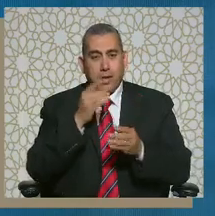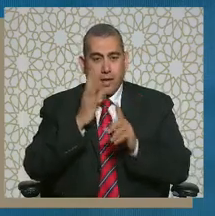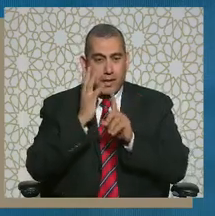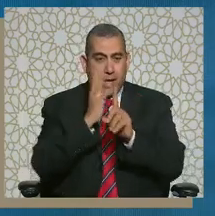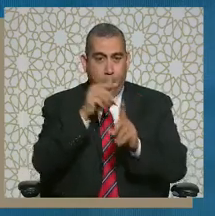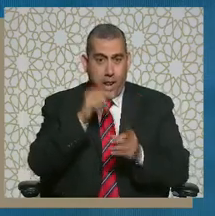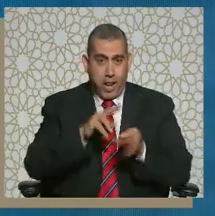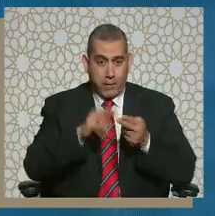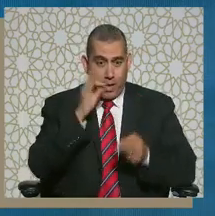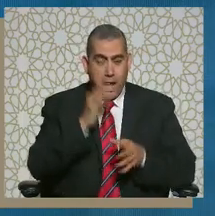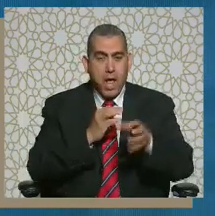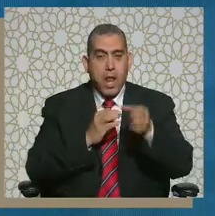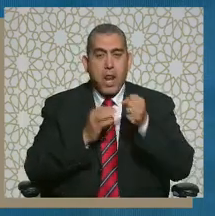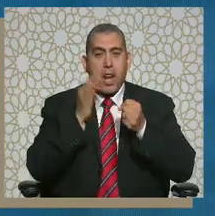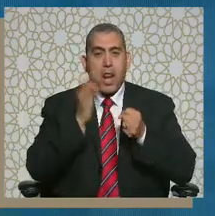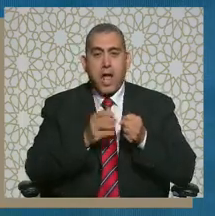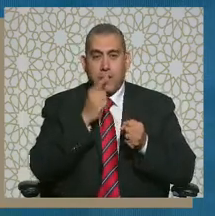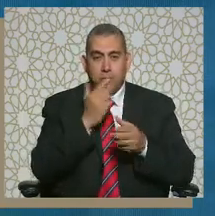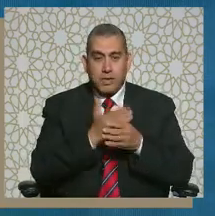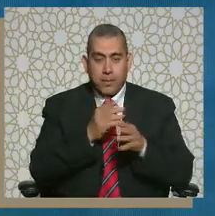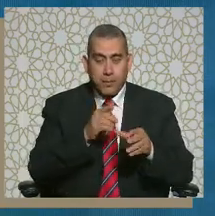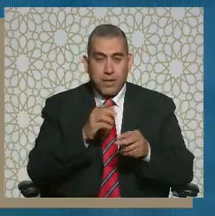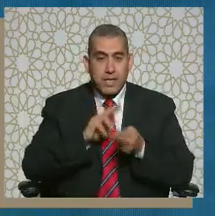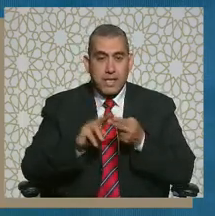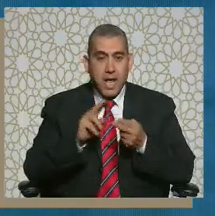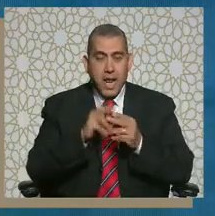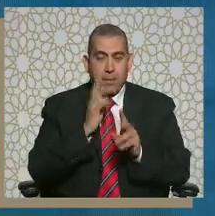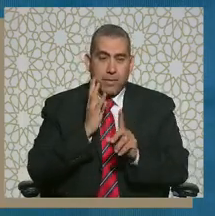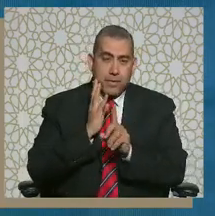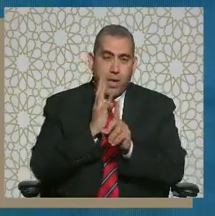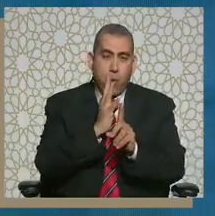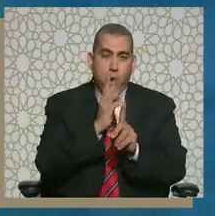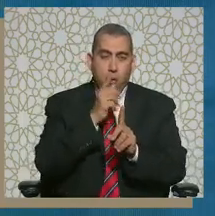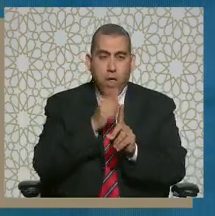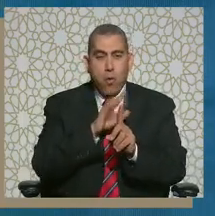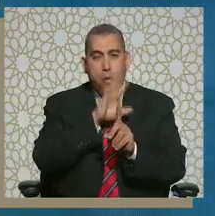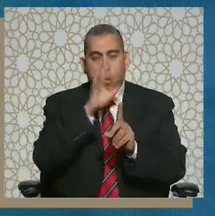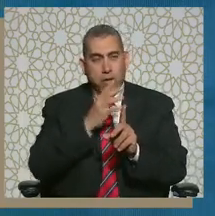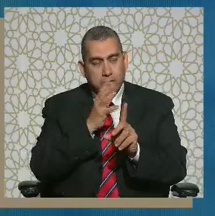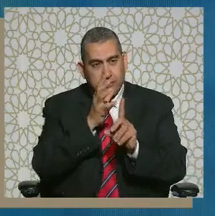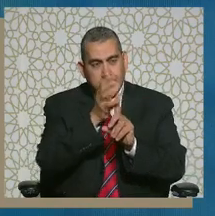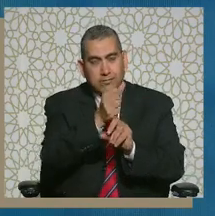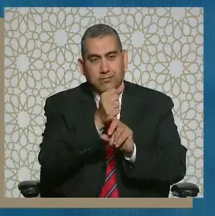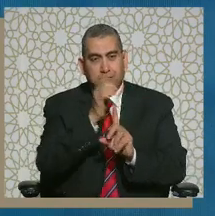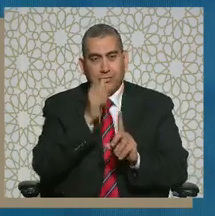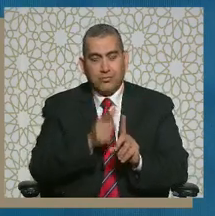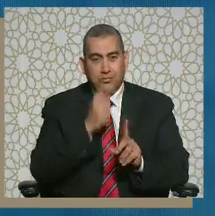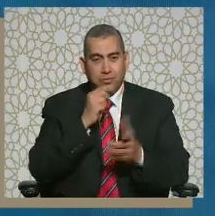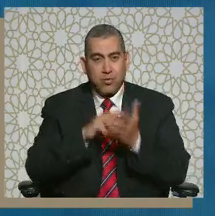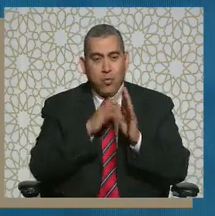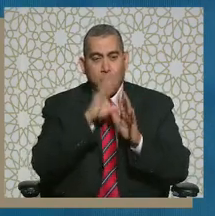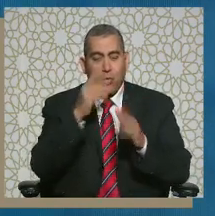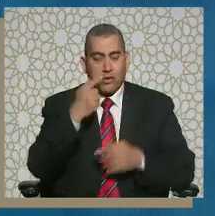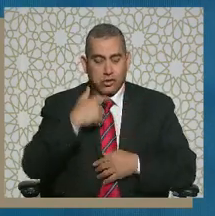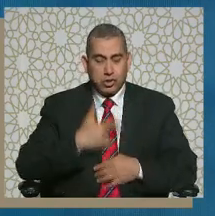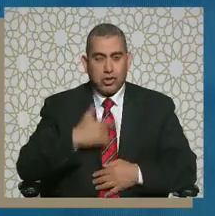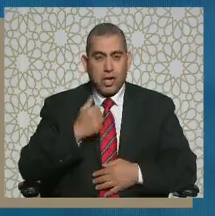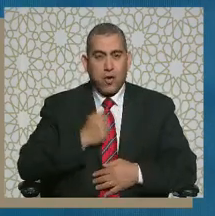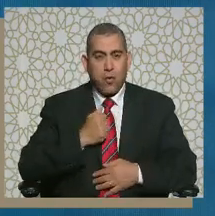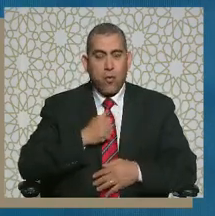السلام ده لان سلام التوكل ده جزء من بنيه شخصيتنا جزء من